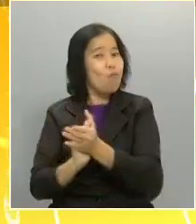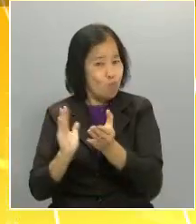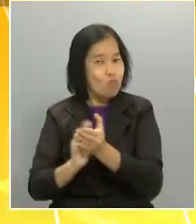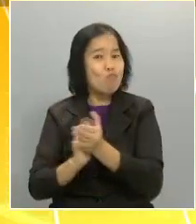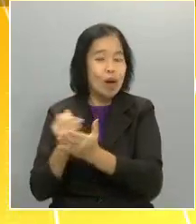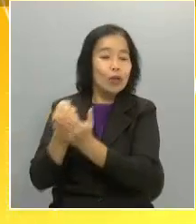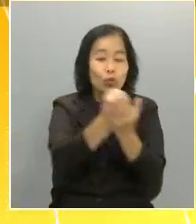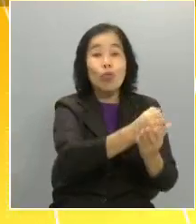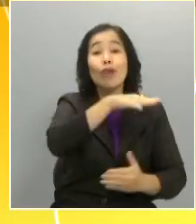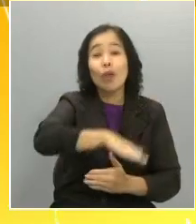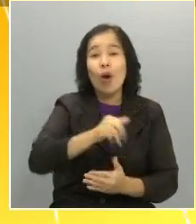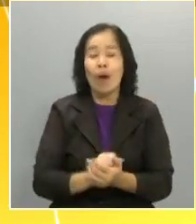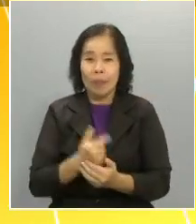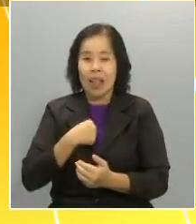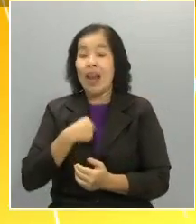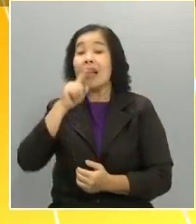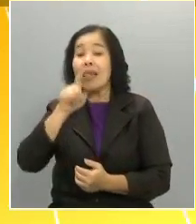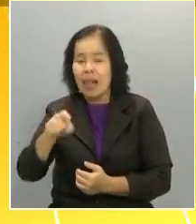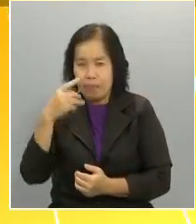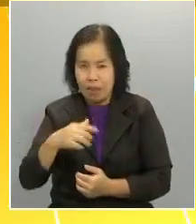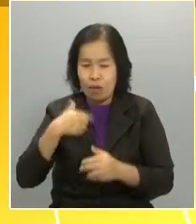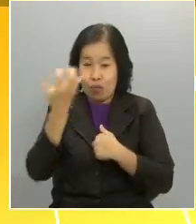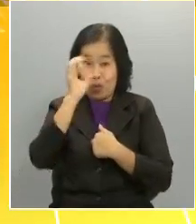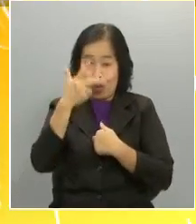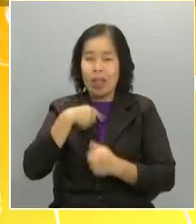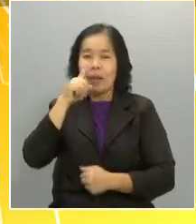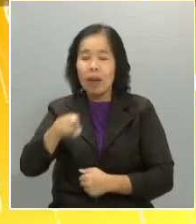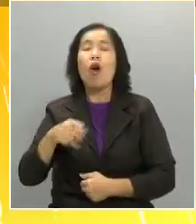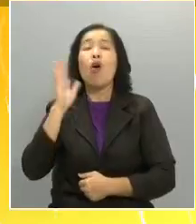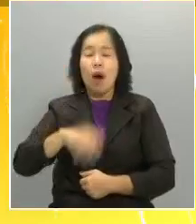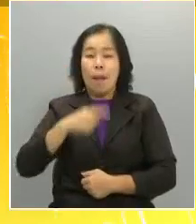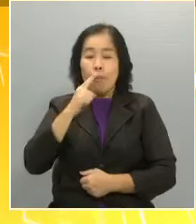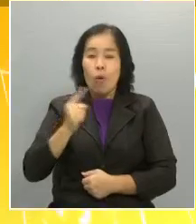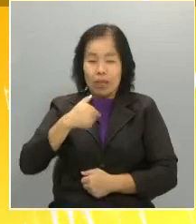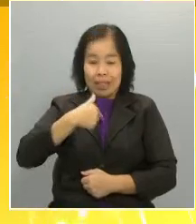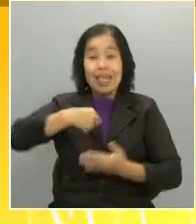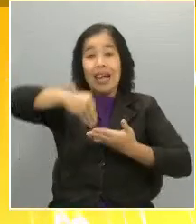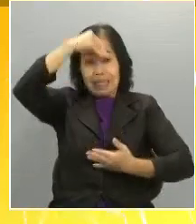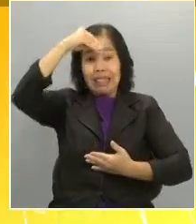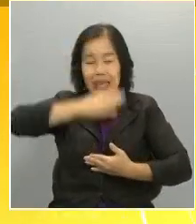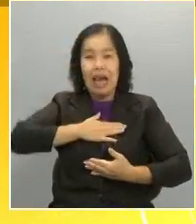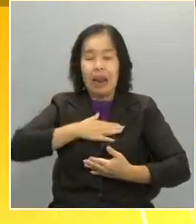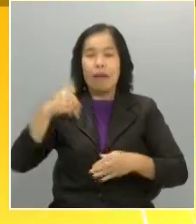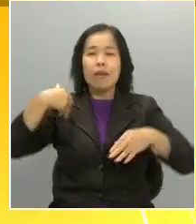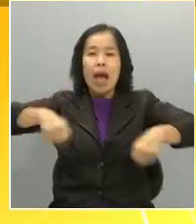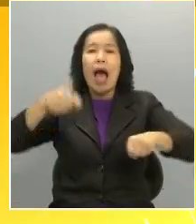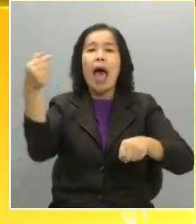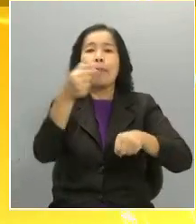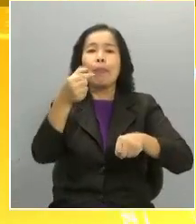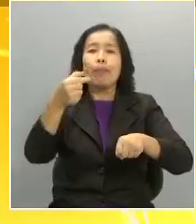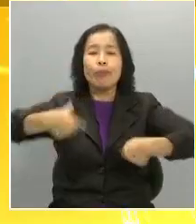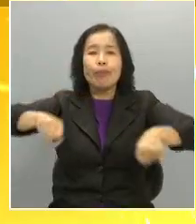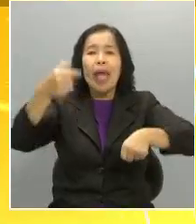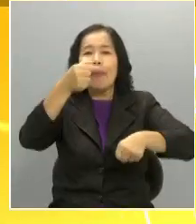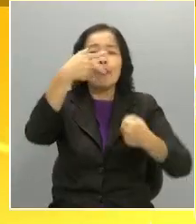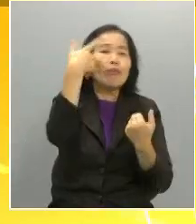เหลือน้องบาสบอกว่าตนเองเนี่ยคือนอกจากเรียนหนังสือแล้วก็รับจ็อบขับแกร็บจังหวะที่ขับแกร็บผ่านเนี่ยเห็นเหตุ